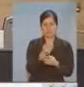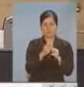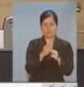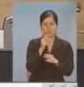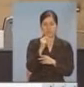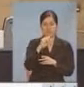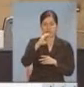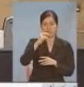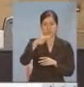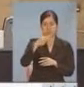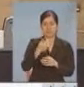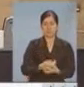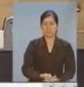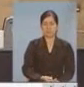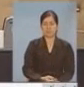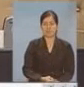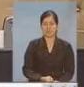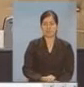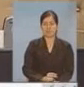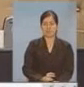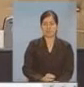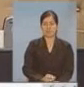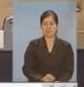ท่านอัญชลีครับไม่ต้องตอบโต้แล้วเธอท่านอัญชลีเลยครับ